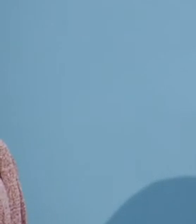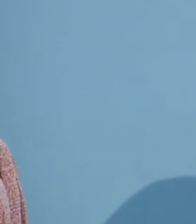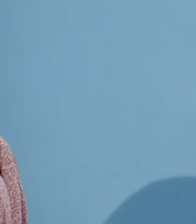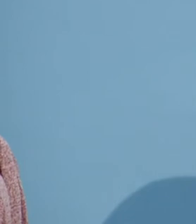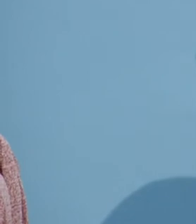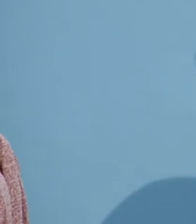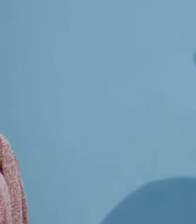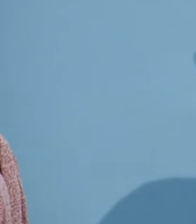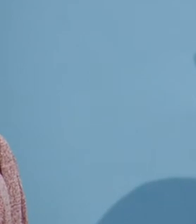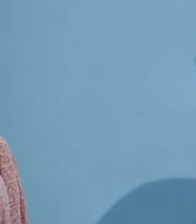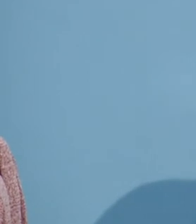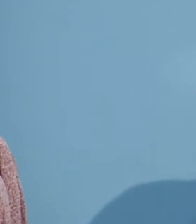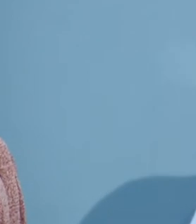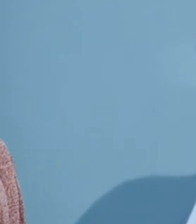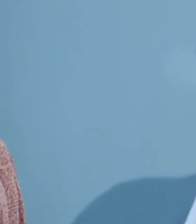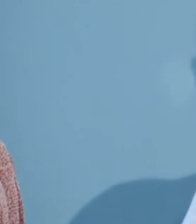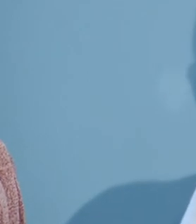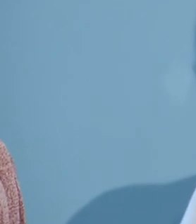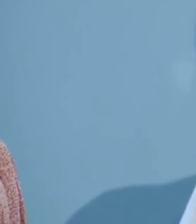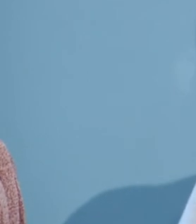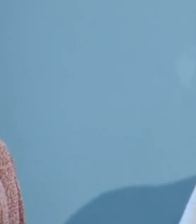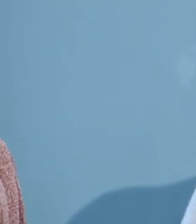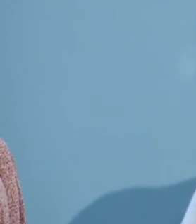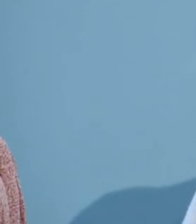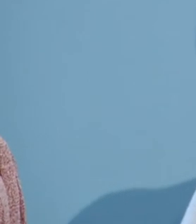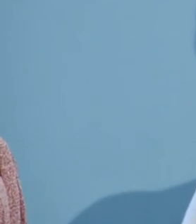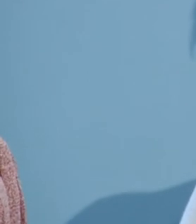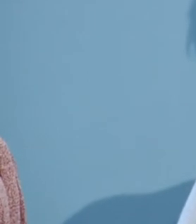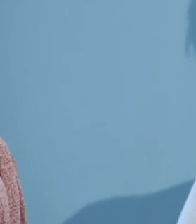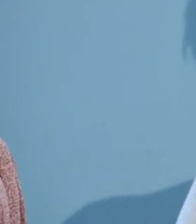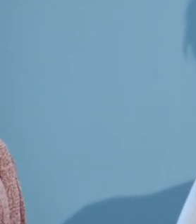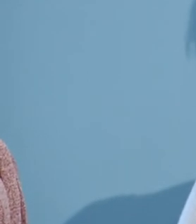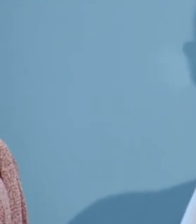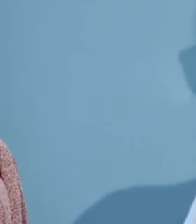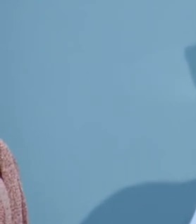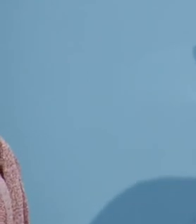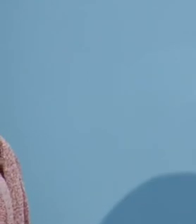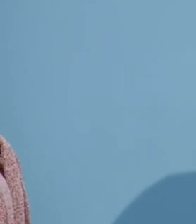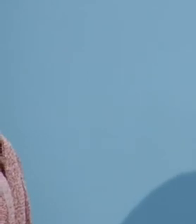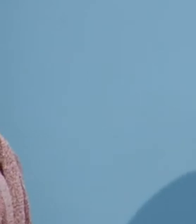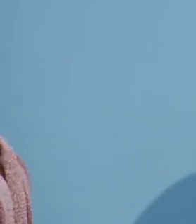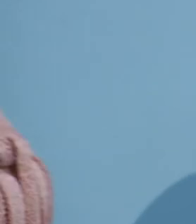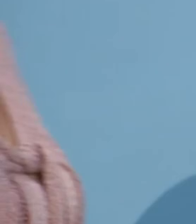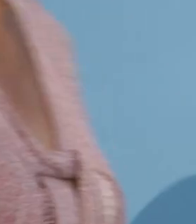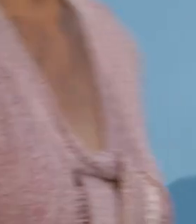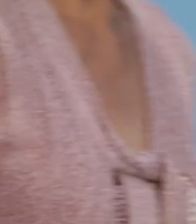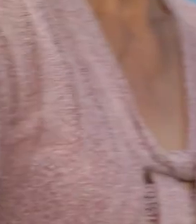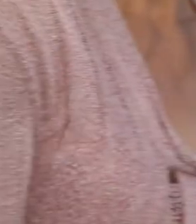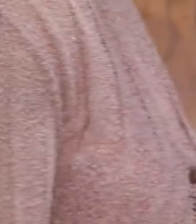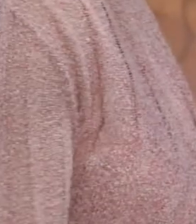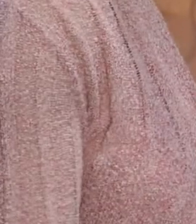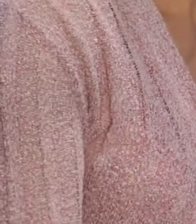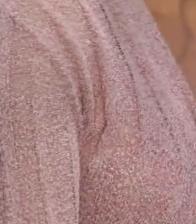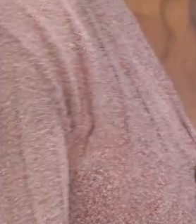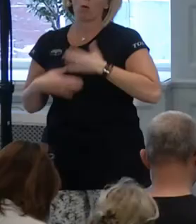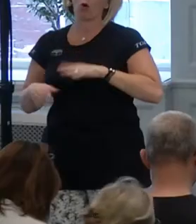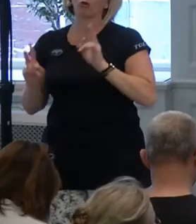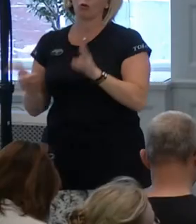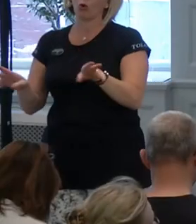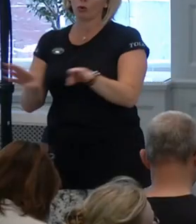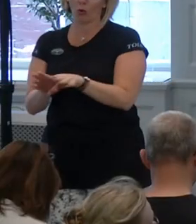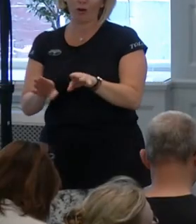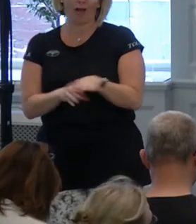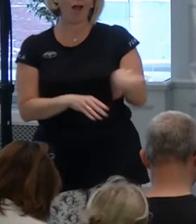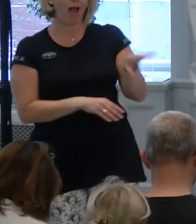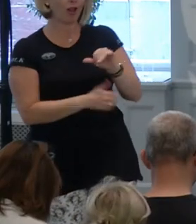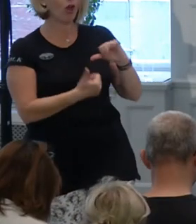förbättringsarbete inom barn- och ungdomspsykiatrin. För det duger inte att vi har så många ungdomar som mår så illa. Det är vi alldeles överens om.